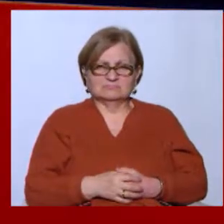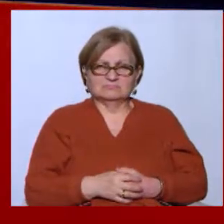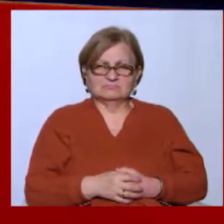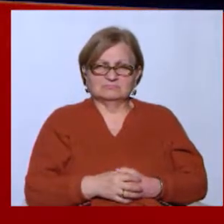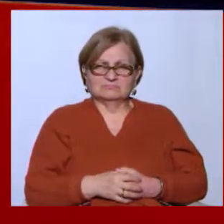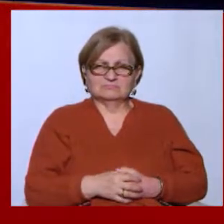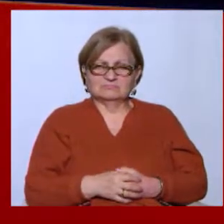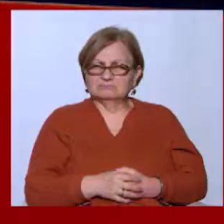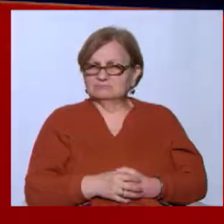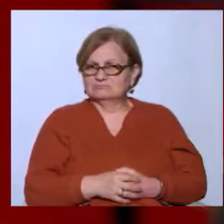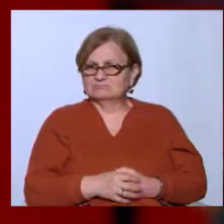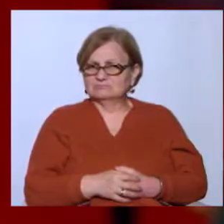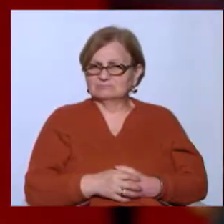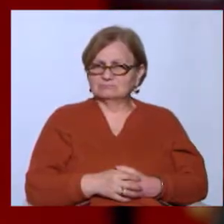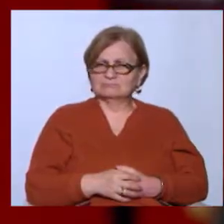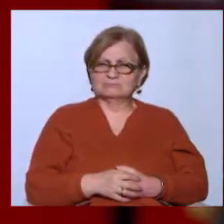აი როგორი რაღაც არის.